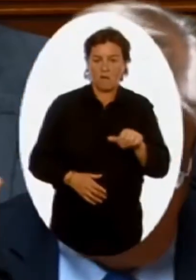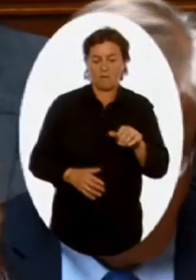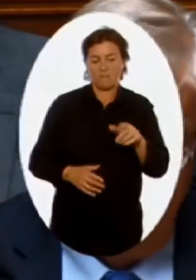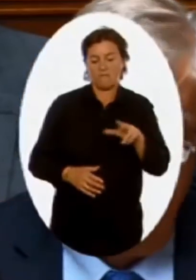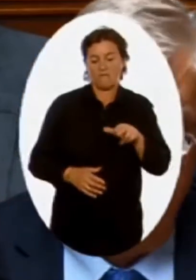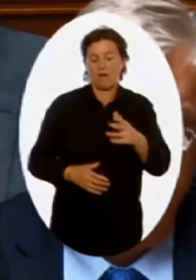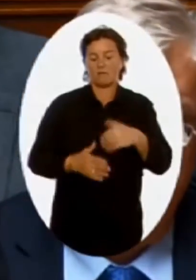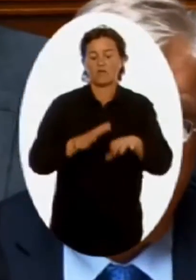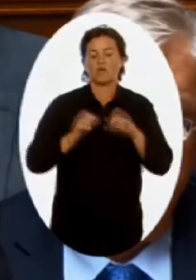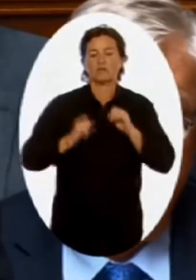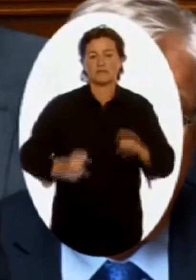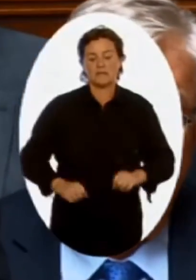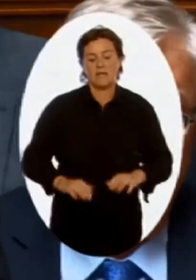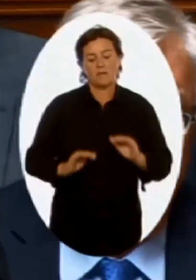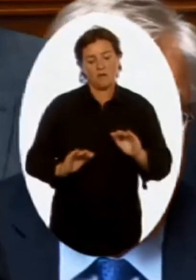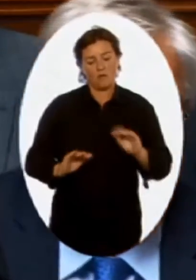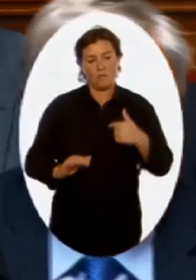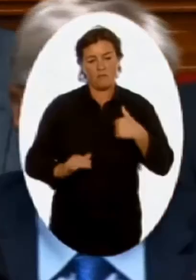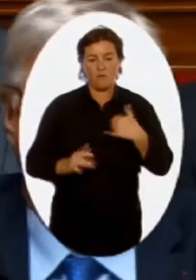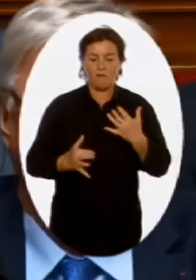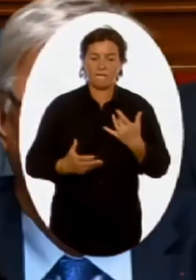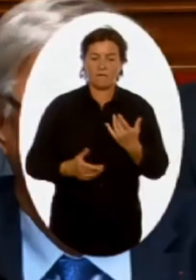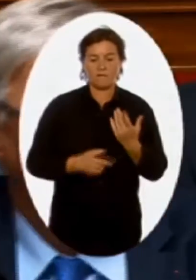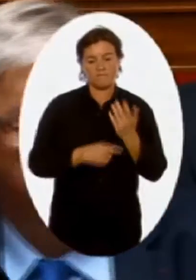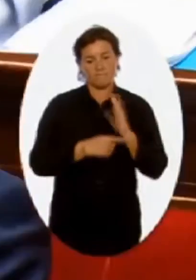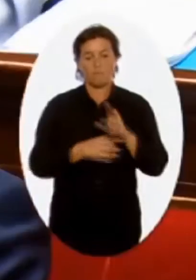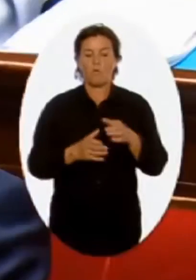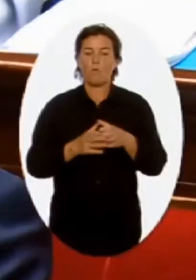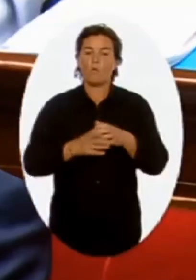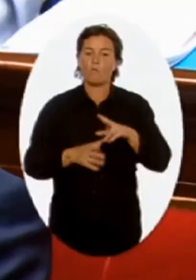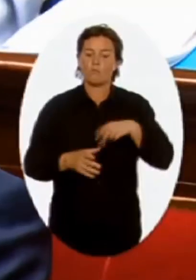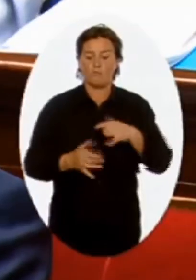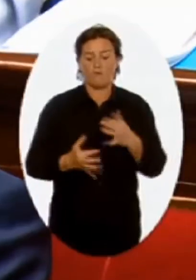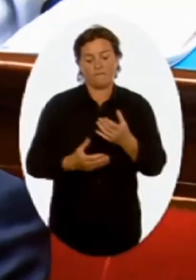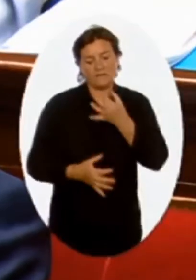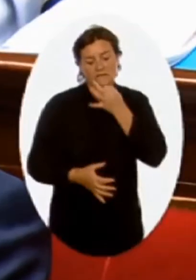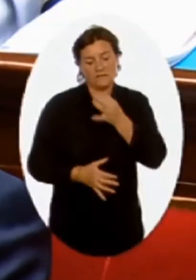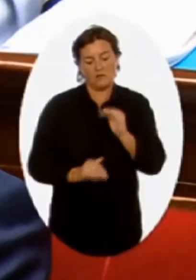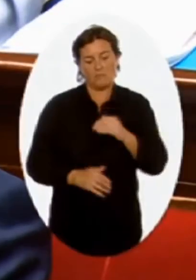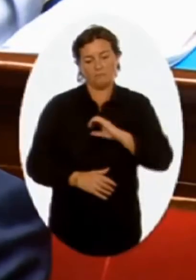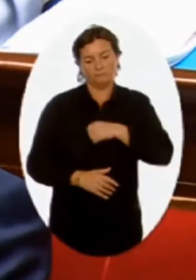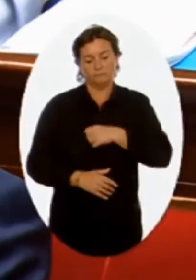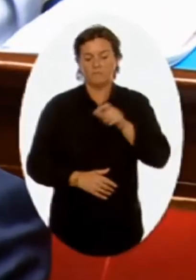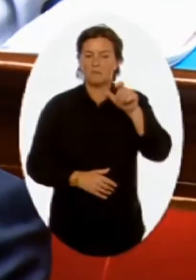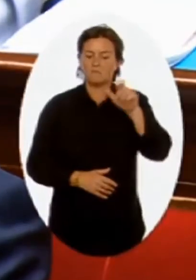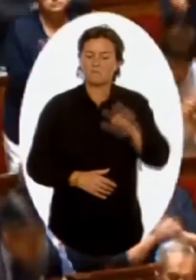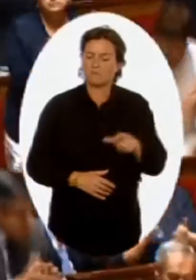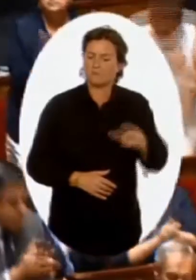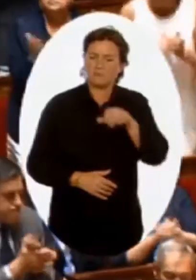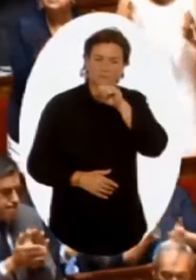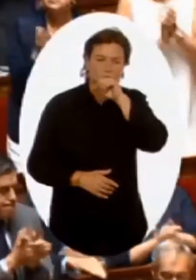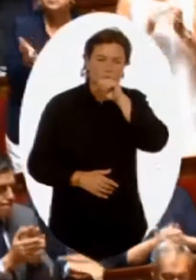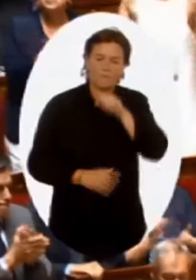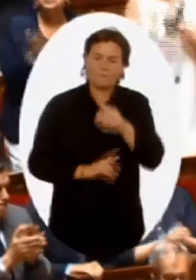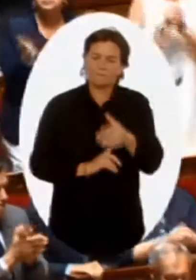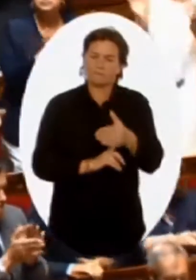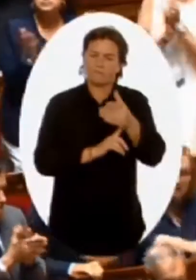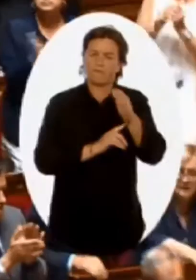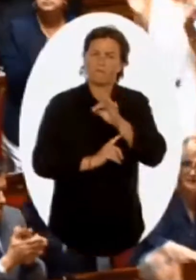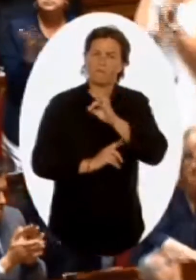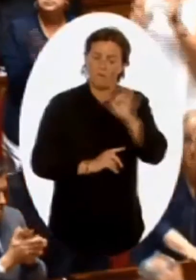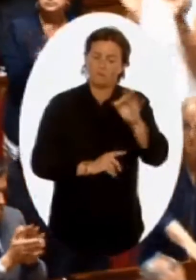mais permettez-moi au nom de mon groupe d'avoir une pensée émue pour celui qui fut un grand patriote et un grand serviteur de